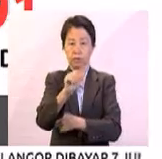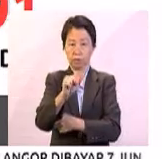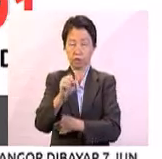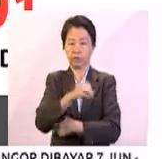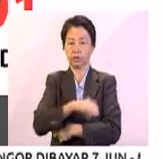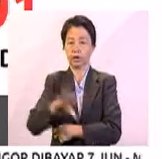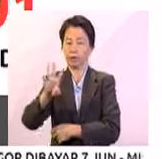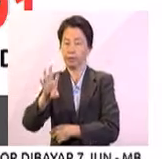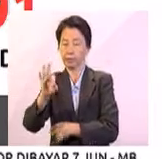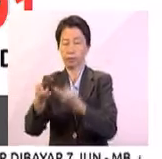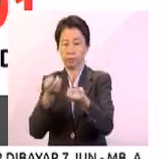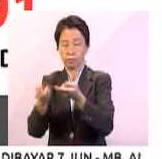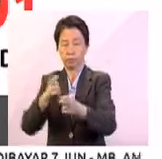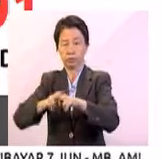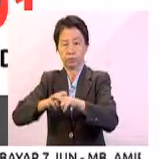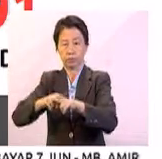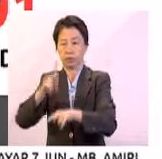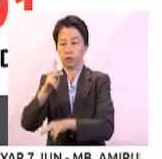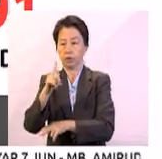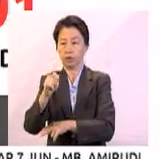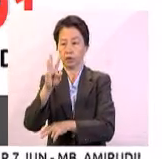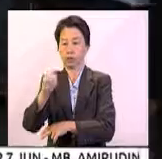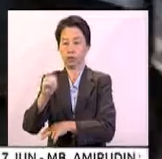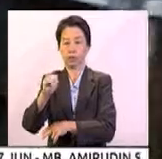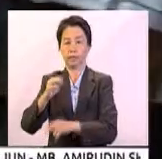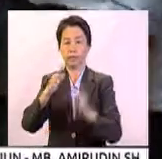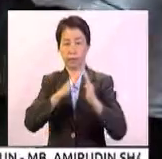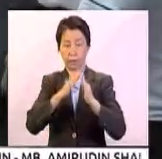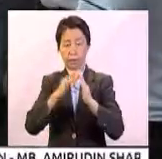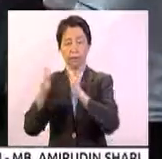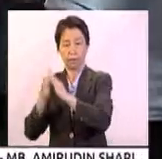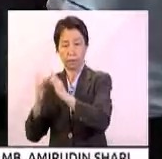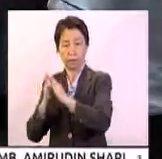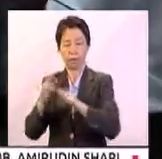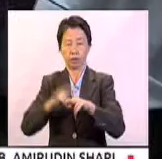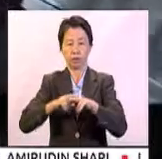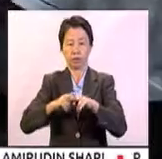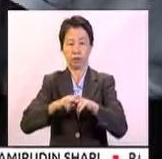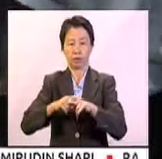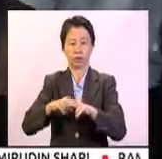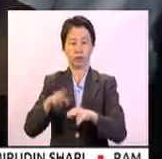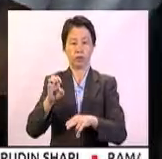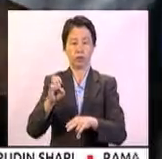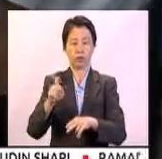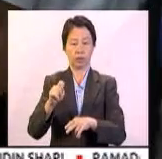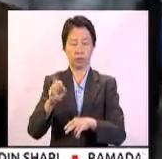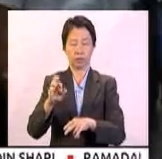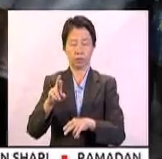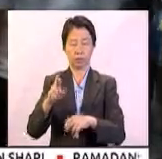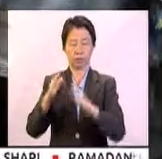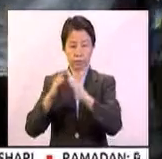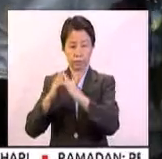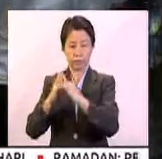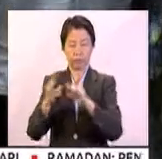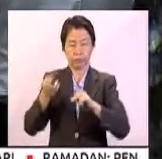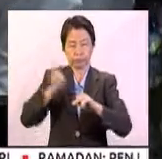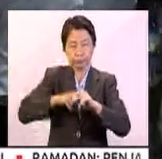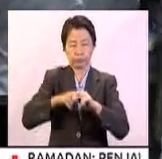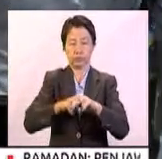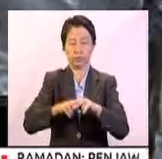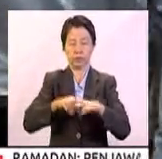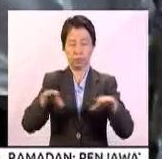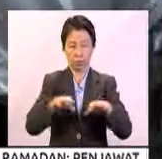49 perkhidmatan kereta api KTM antara Bandar KTM intercity menurut Muhamad Rani lagi penambahan tren hanya akan